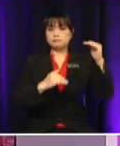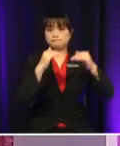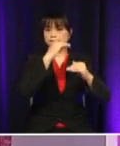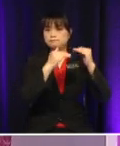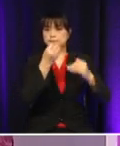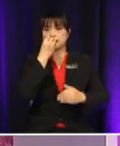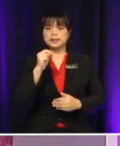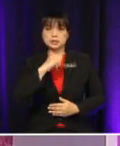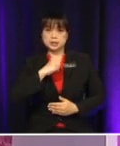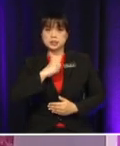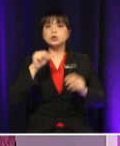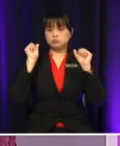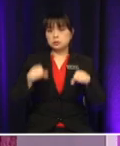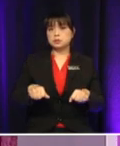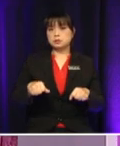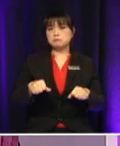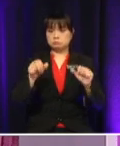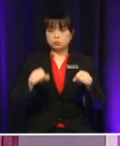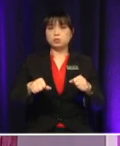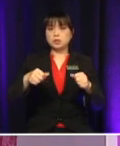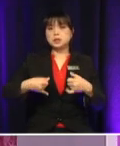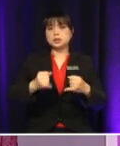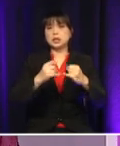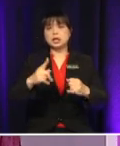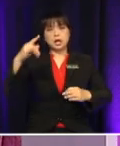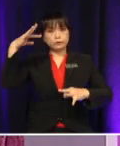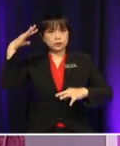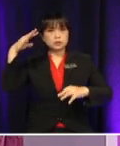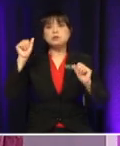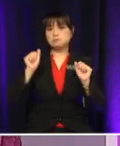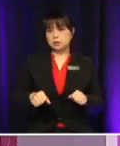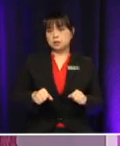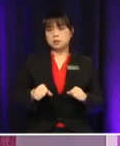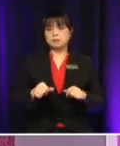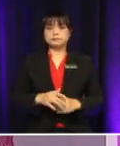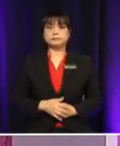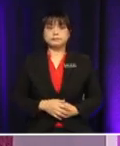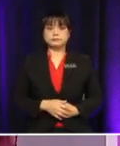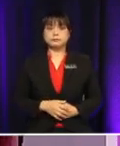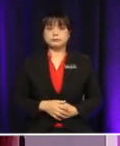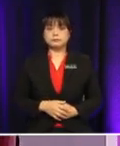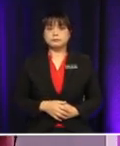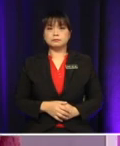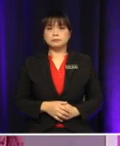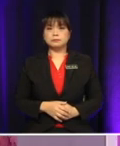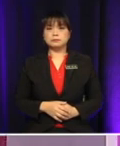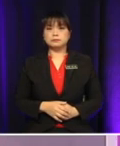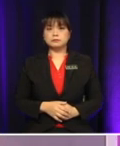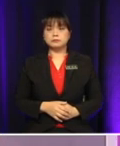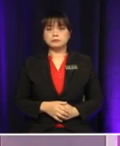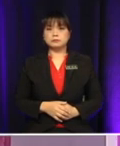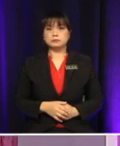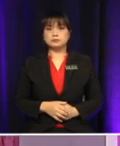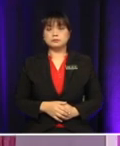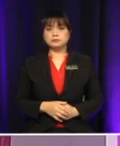fotosintetik ya tetapi mereka masih tidak kenapa Oke mungkin kalau dia ini autotrof Kenapa dia tidak